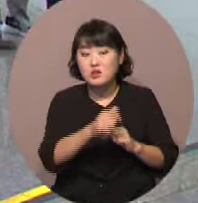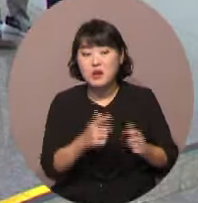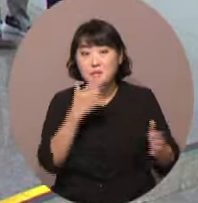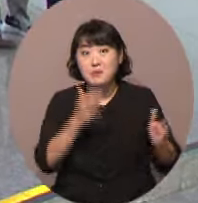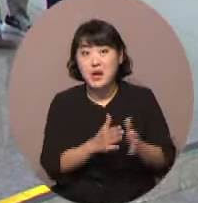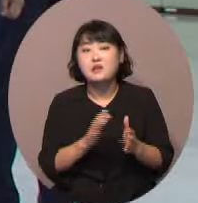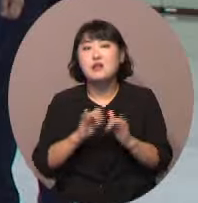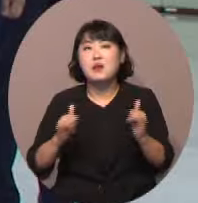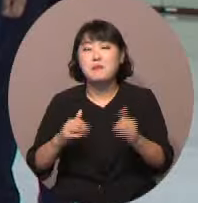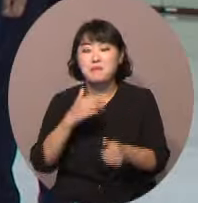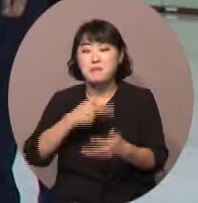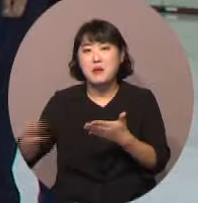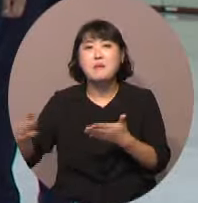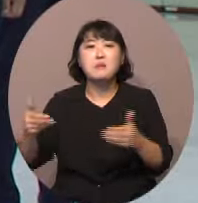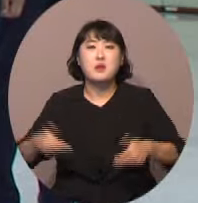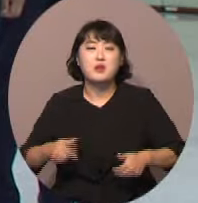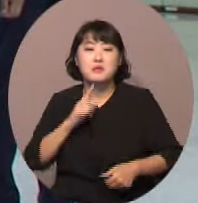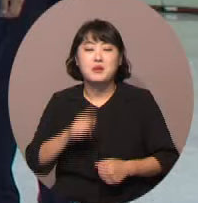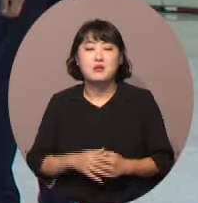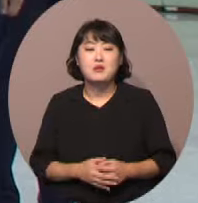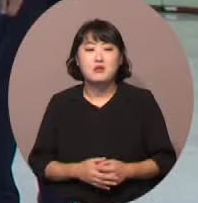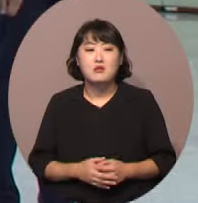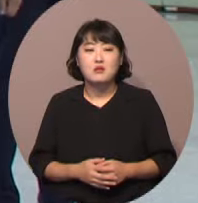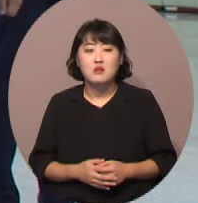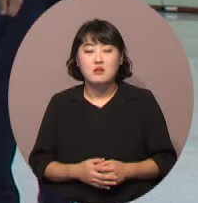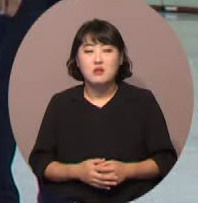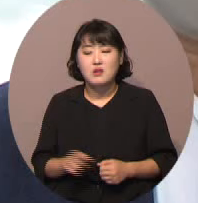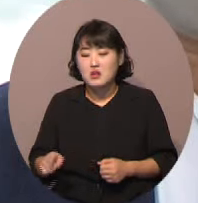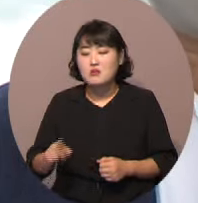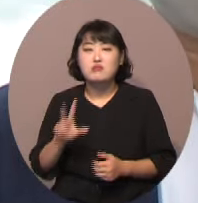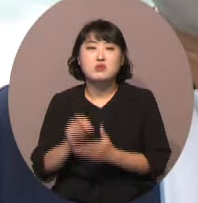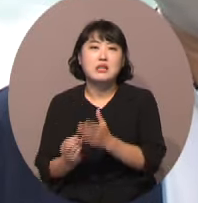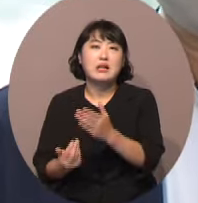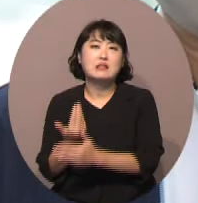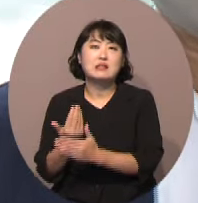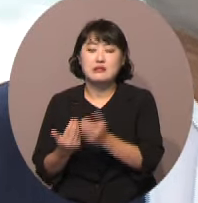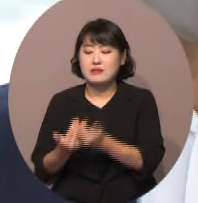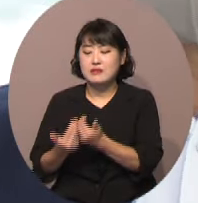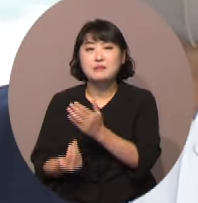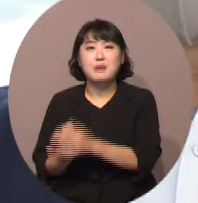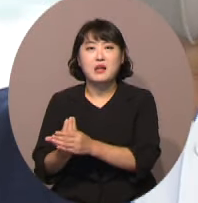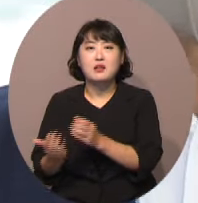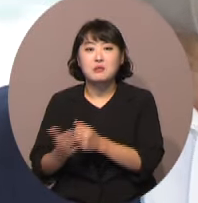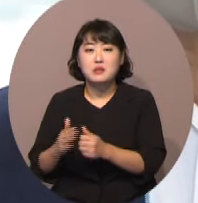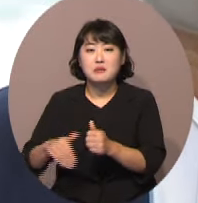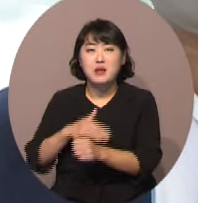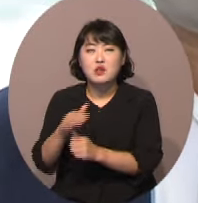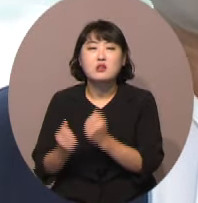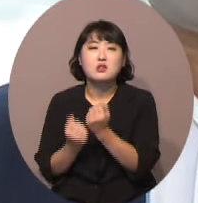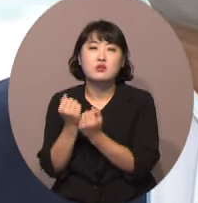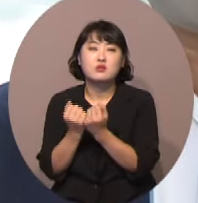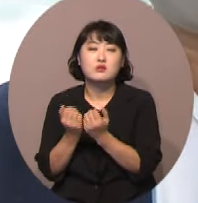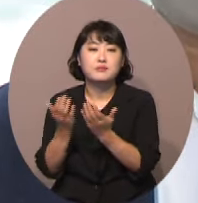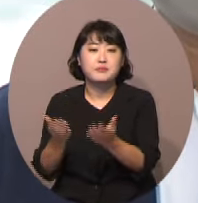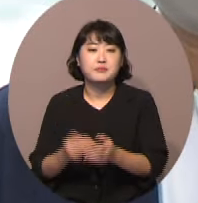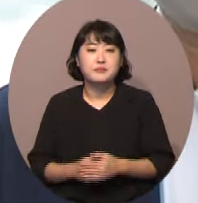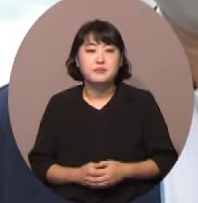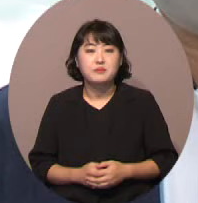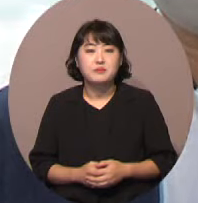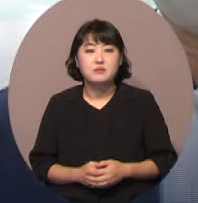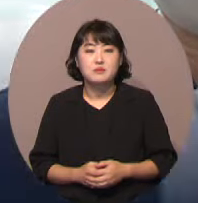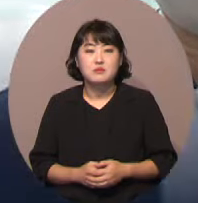김의원은 일부 의원들이 당론을 따르지 않아 이같은 일이 벌어졌다며 의 배경을 설명했습니다